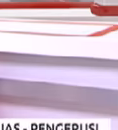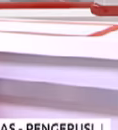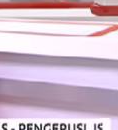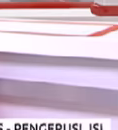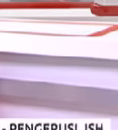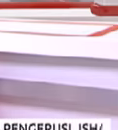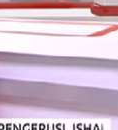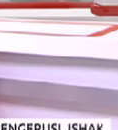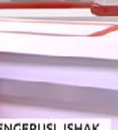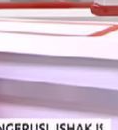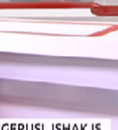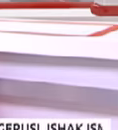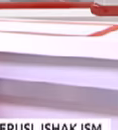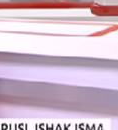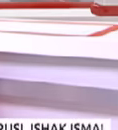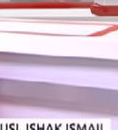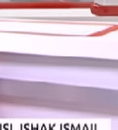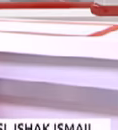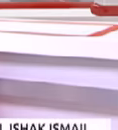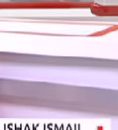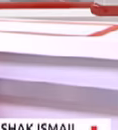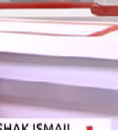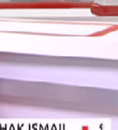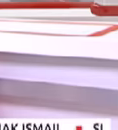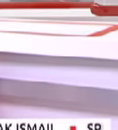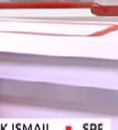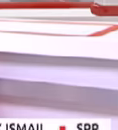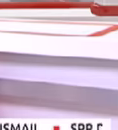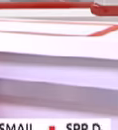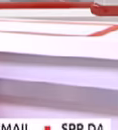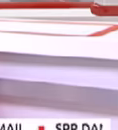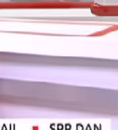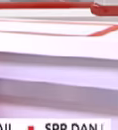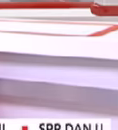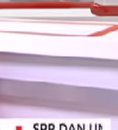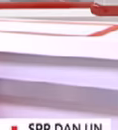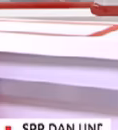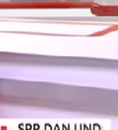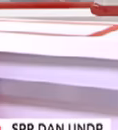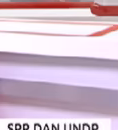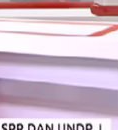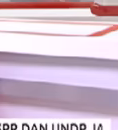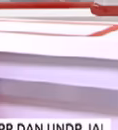RTM untuk mendapatkan pelbagai info menarik. Assalamualaikum. Salam hormat, jumpa lagi.